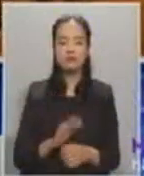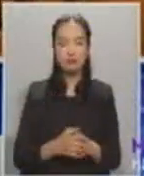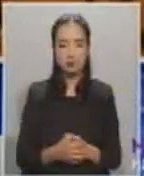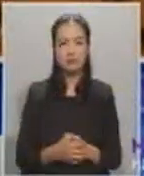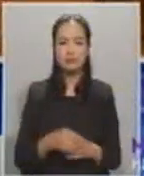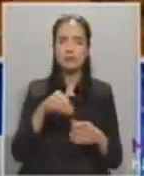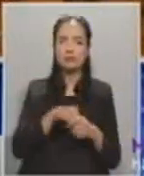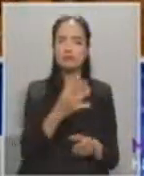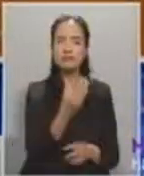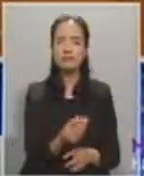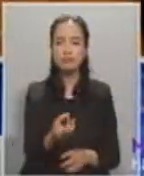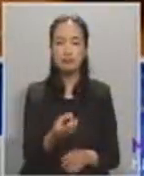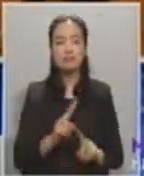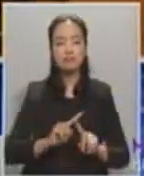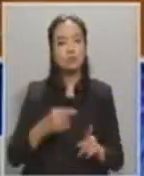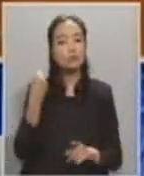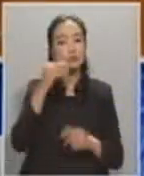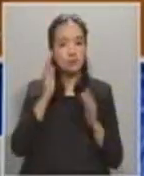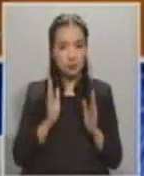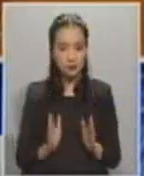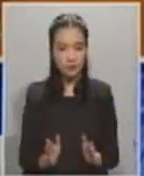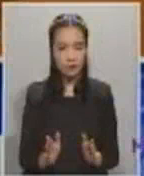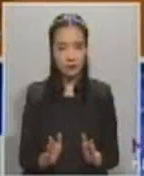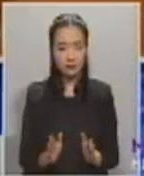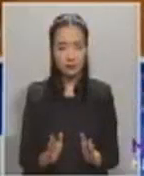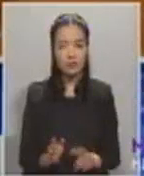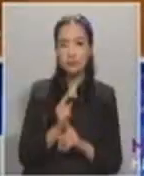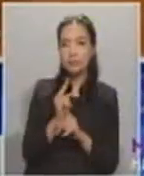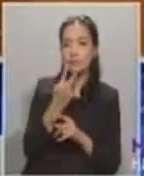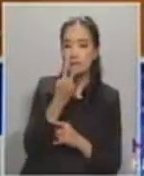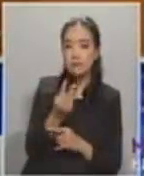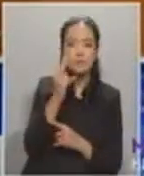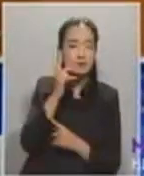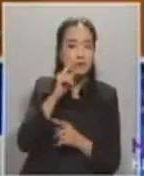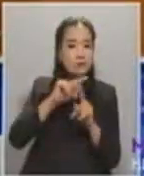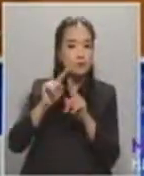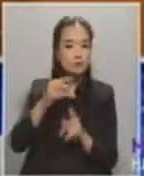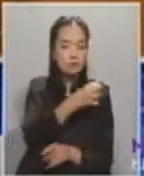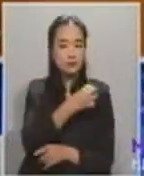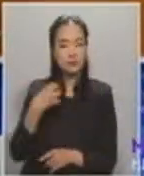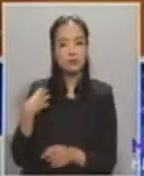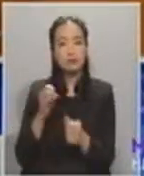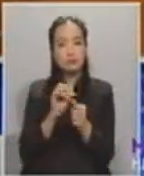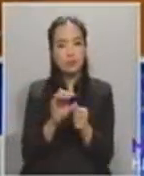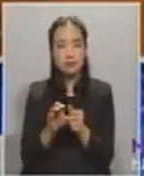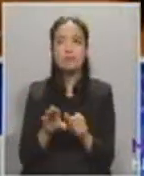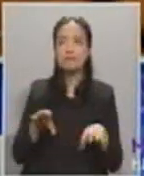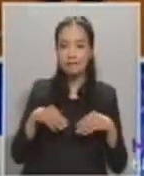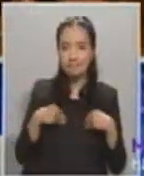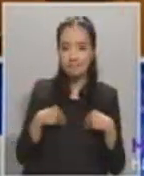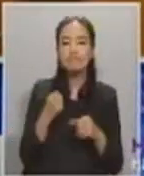ลืออยู่น้อยมากแต่ทุกคนก็ติดตามสิ่งที่สถานทูตแนะนำไปมีอีก